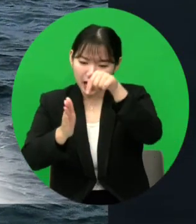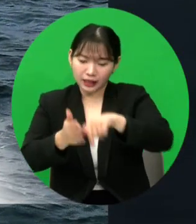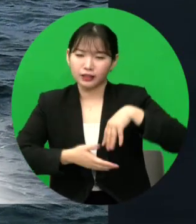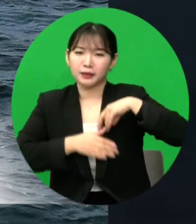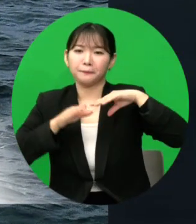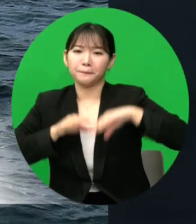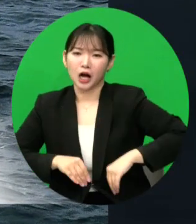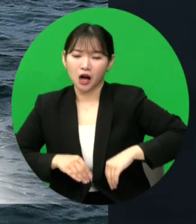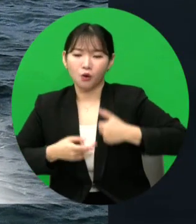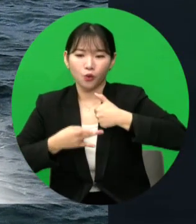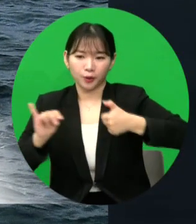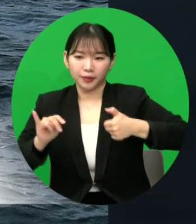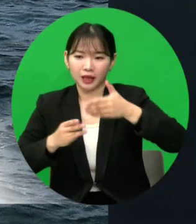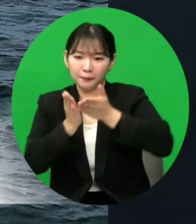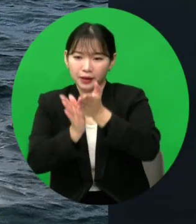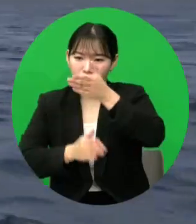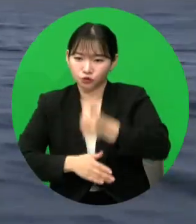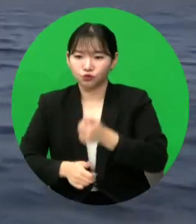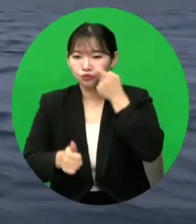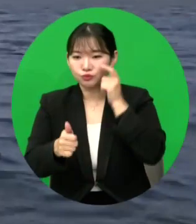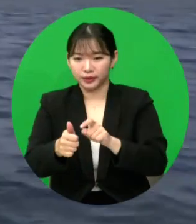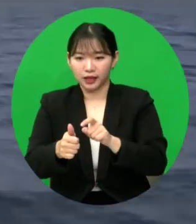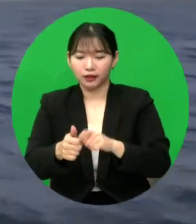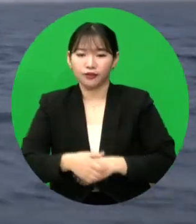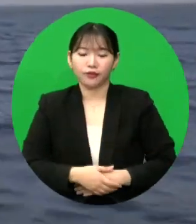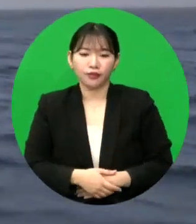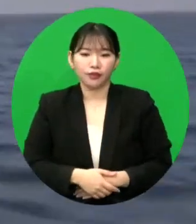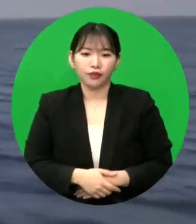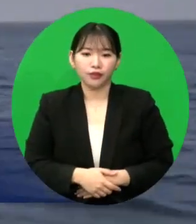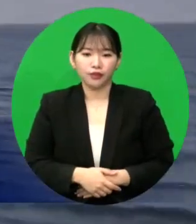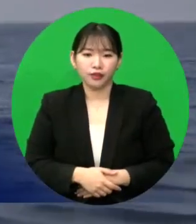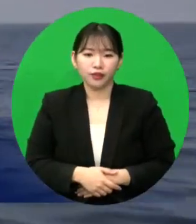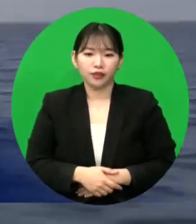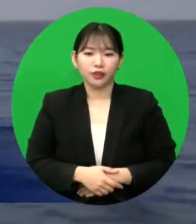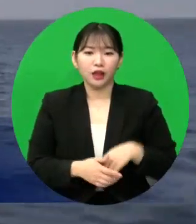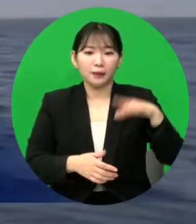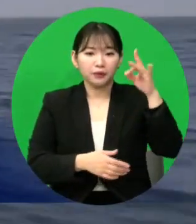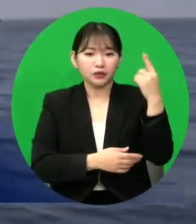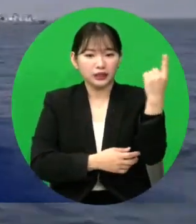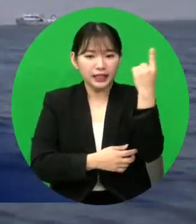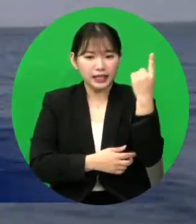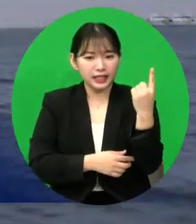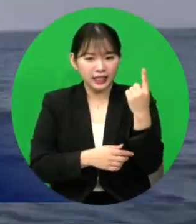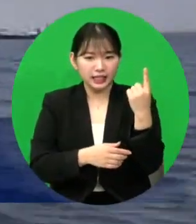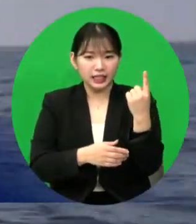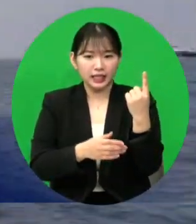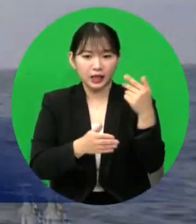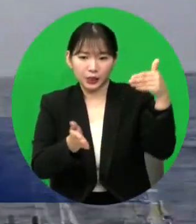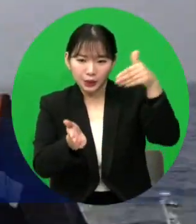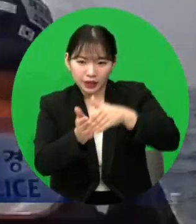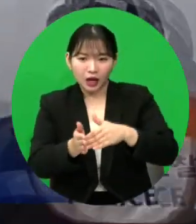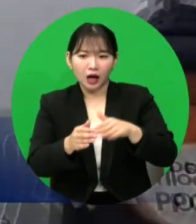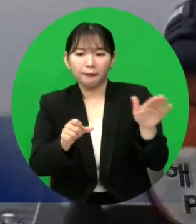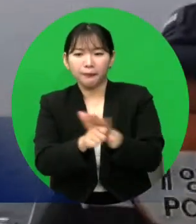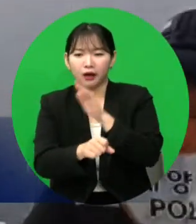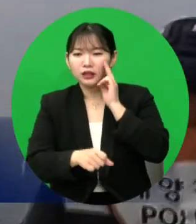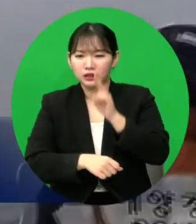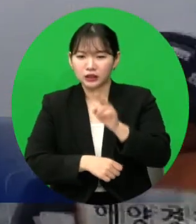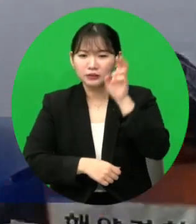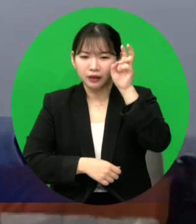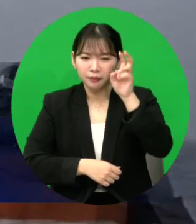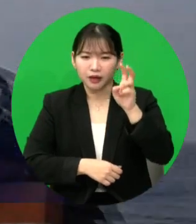심정지 상태의 50대 선장을 발견했습니다. 먼저 항구 구조자들이 들어가는데 계속 여기 물살이 좀 센가 봐요.